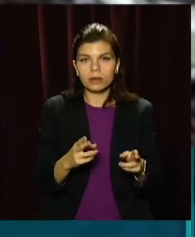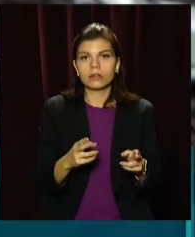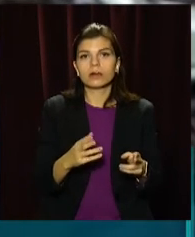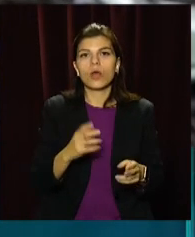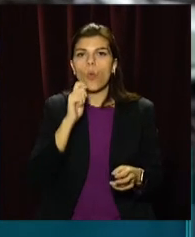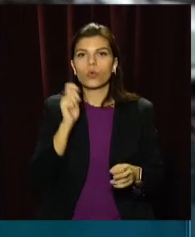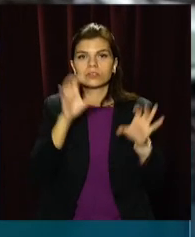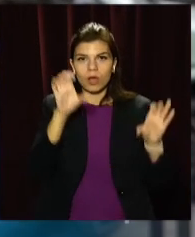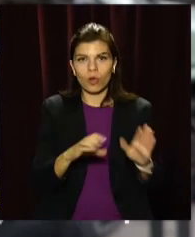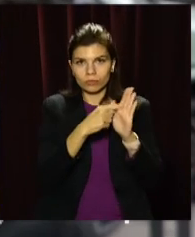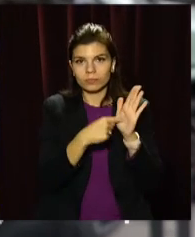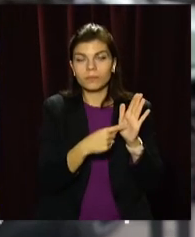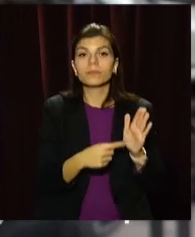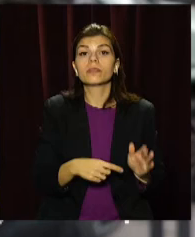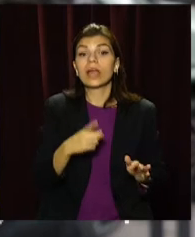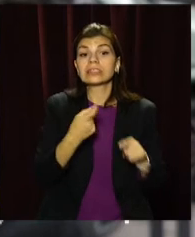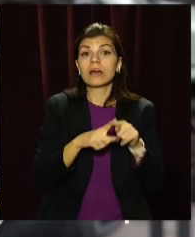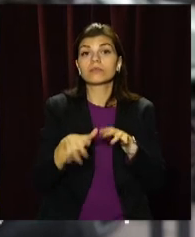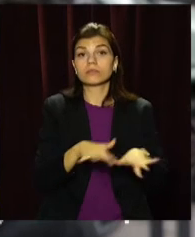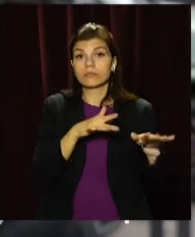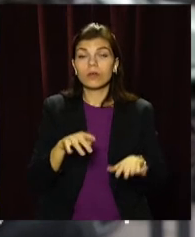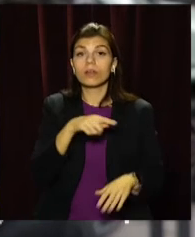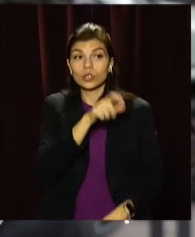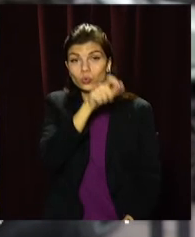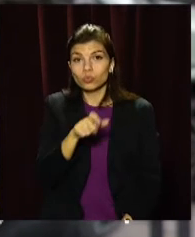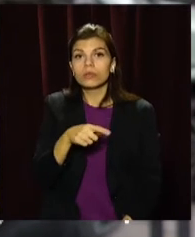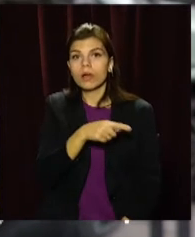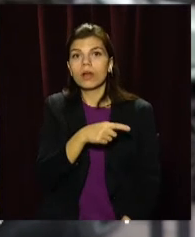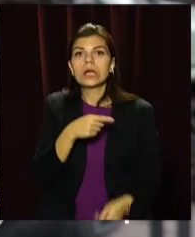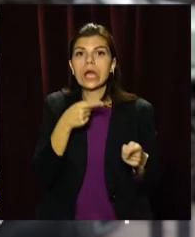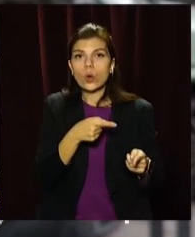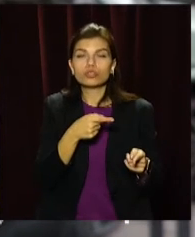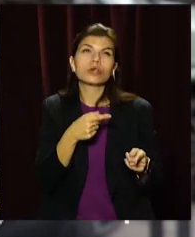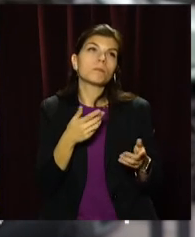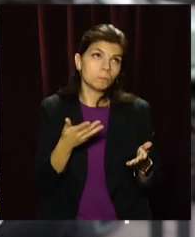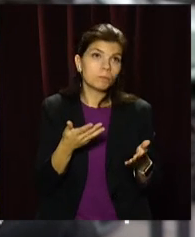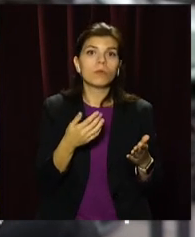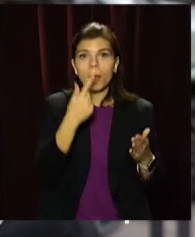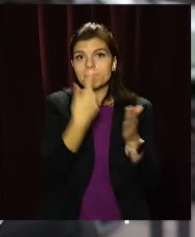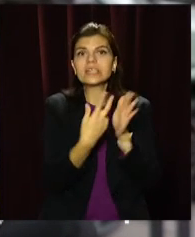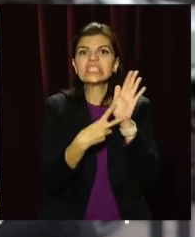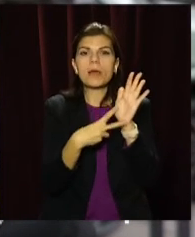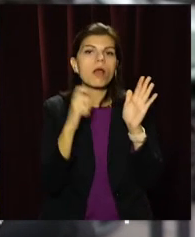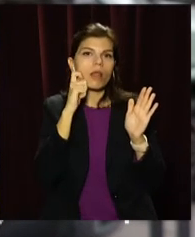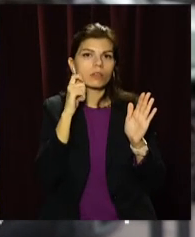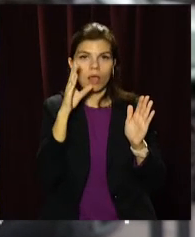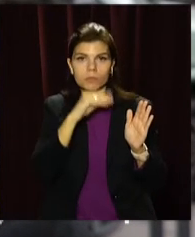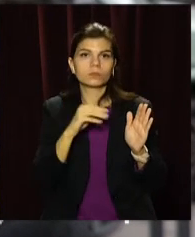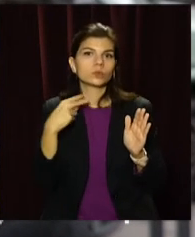кодексу України. За вчинені дії зловмисникам загрожує покарання у вигляді 7 років позбавлення